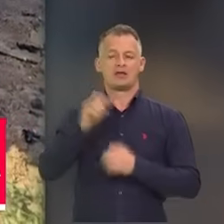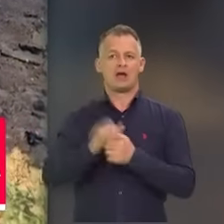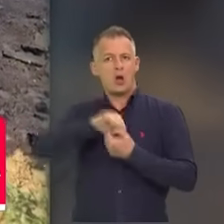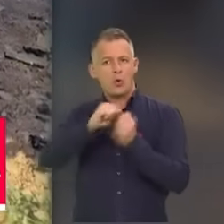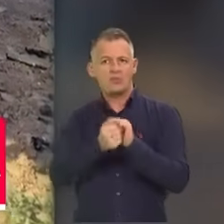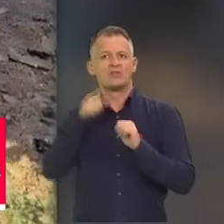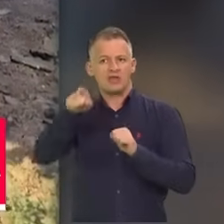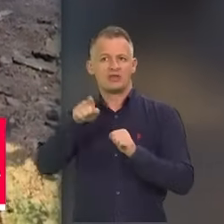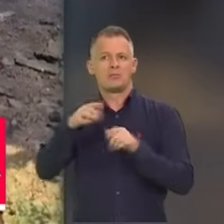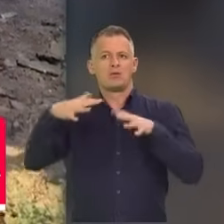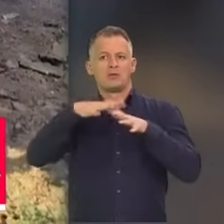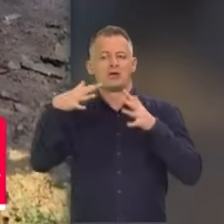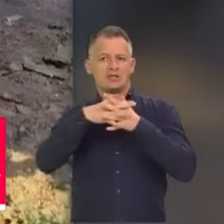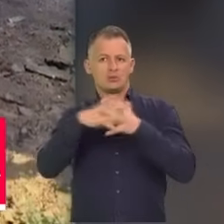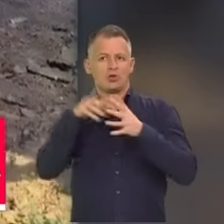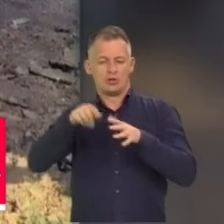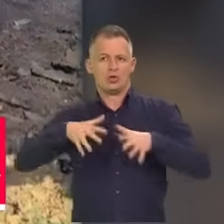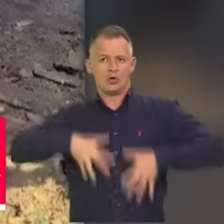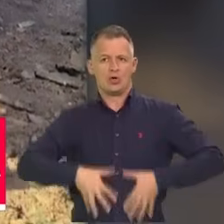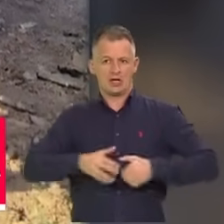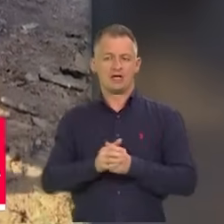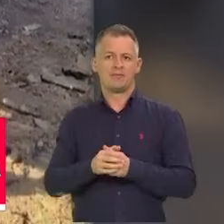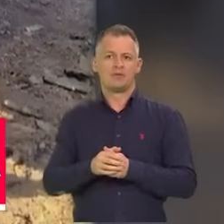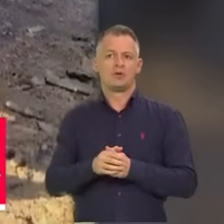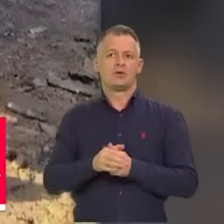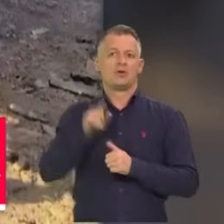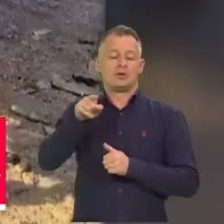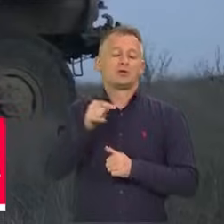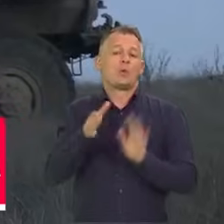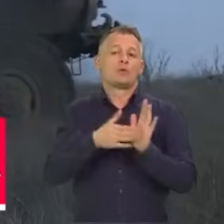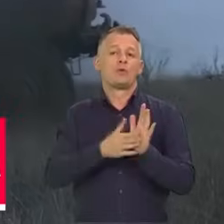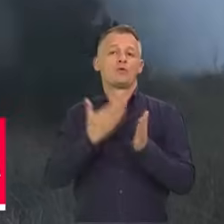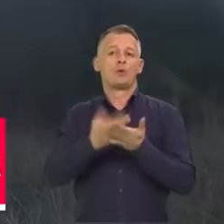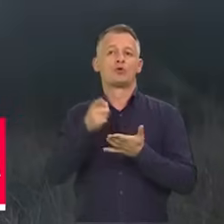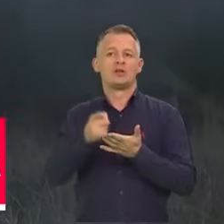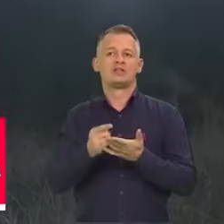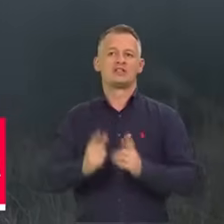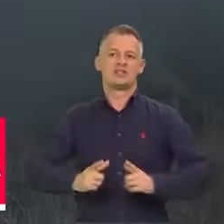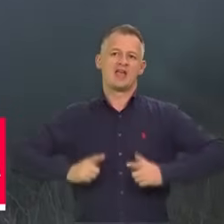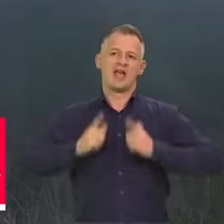Ucraina invadată de ruși încă de la început. A perceput războiul ca fiind și o cauză a sa.